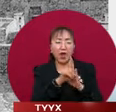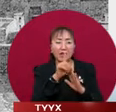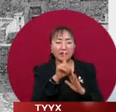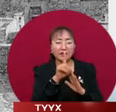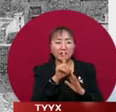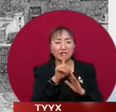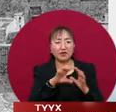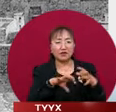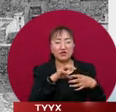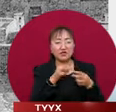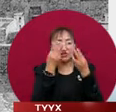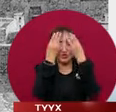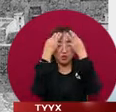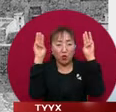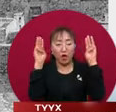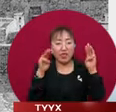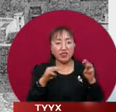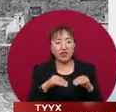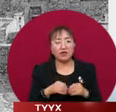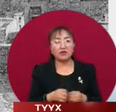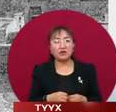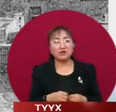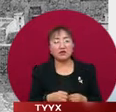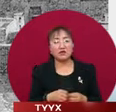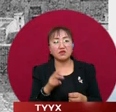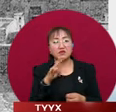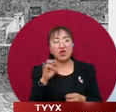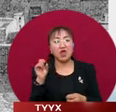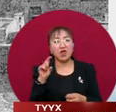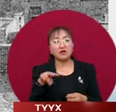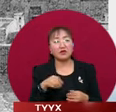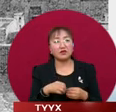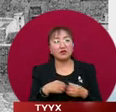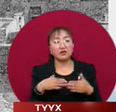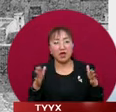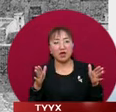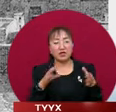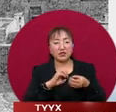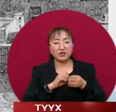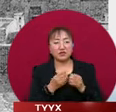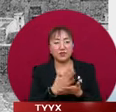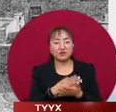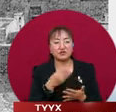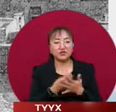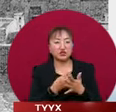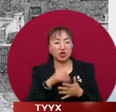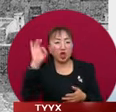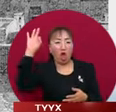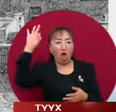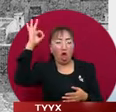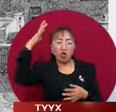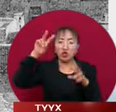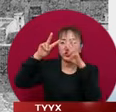шинжлэх ухааны нээлтүүдийг эртний грек Ромд нээж исэн бах нэ. Жишээлх юм бол одон орон судлал, физикийн